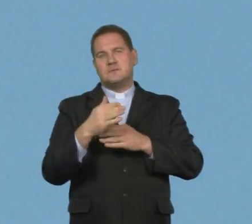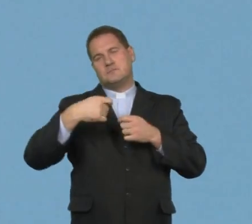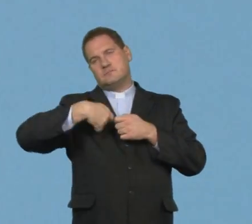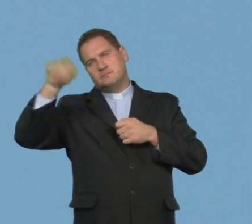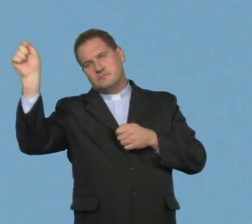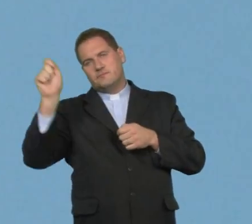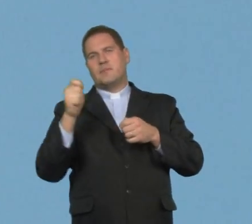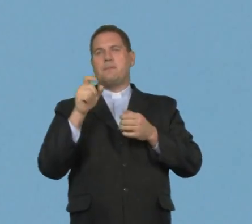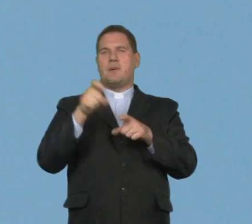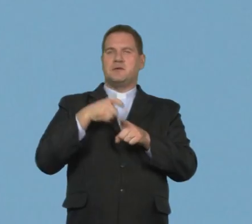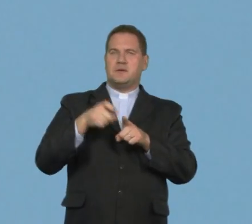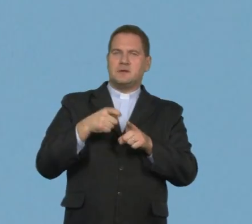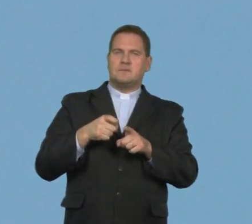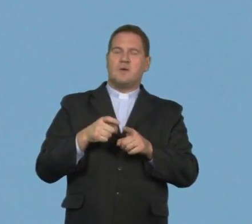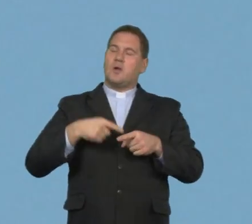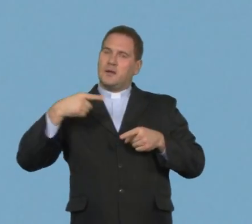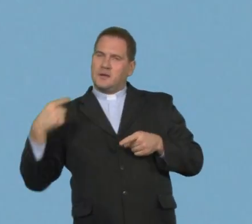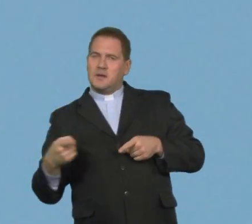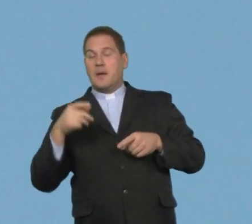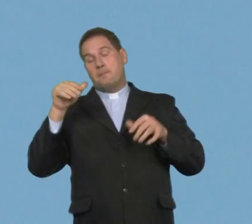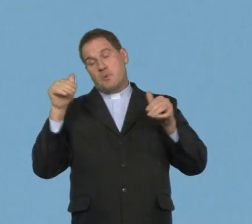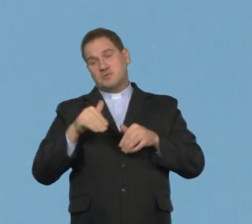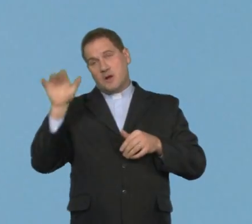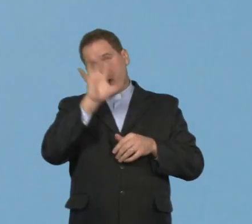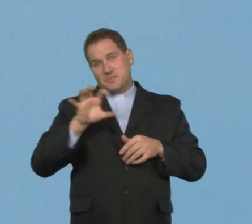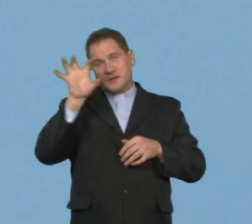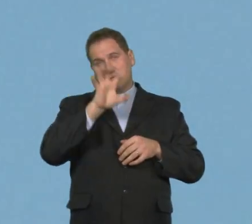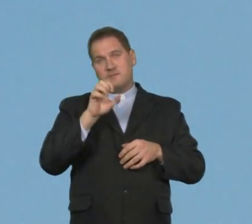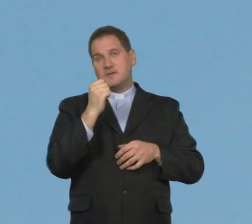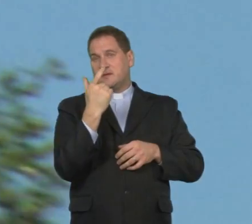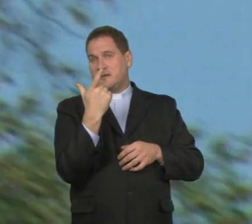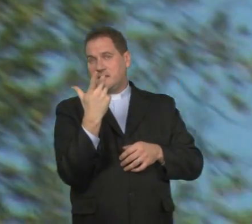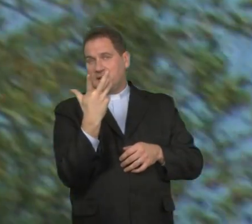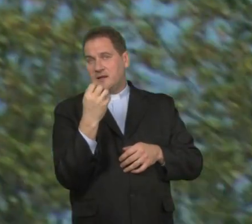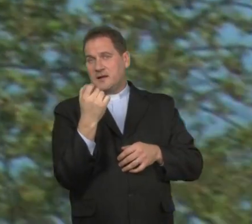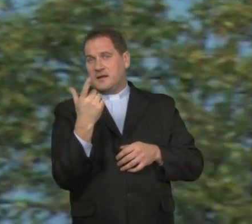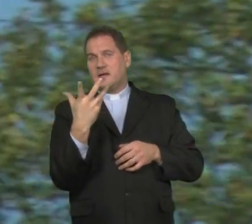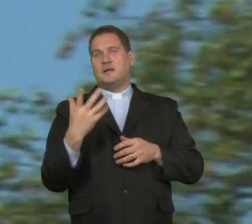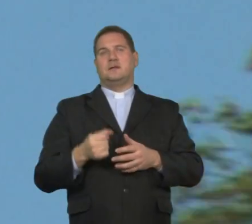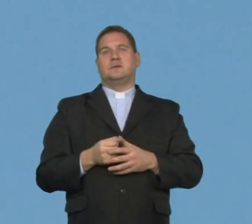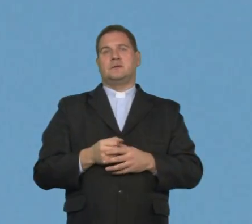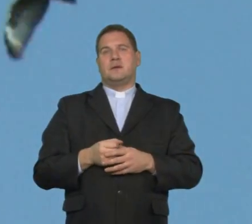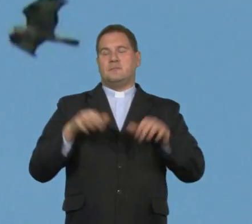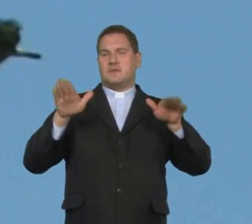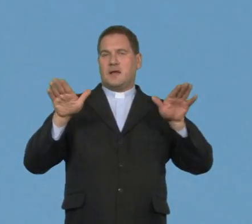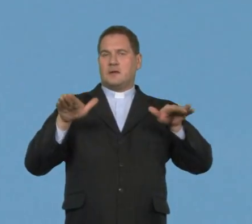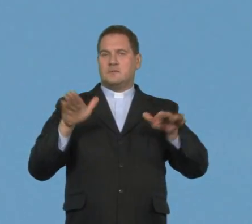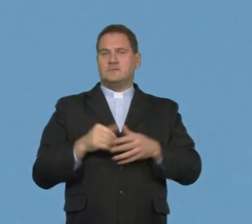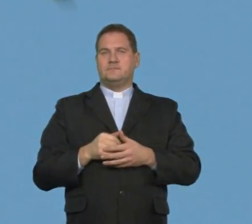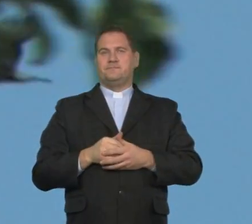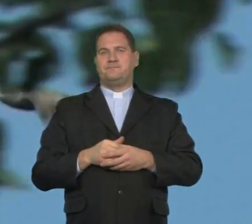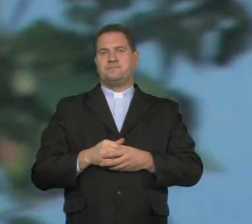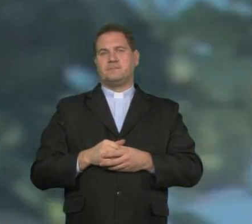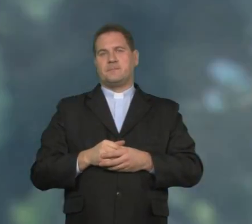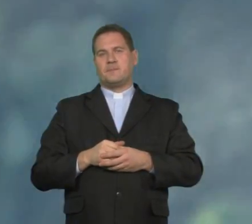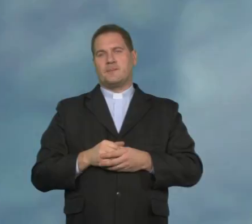Przylatuje w marcu, odlatuje w październiku. W okresie przelotu niekiedy można go obserwować w